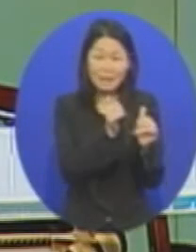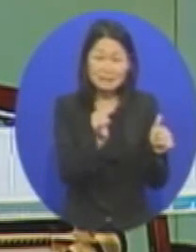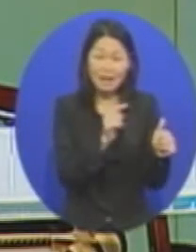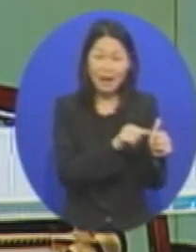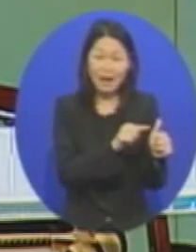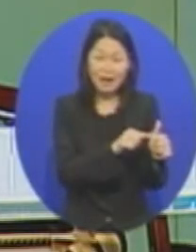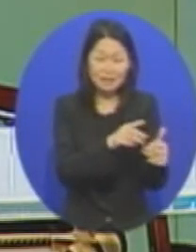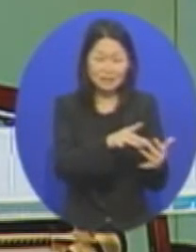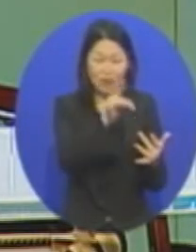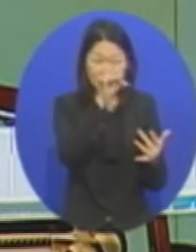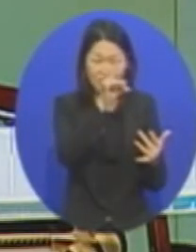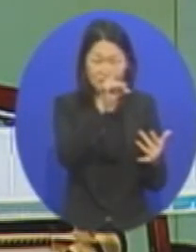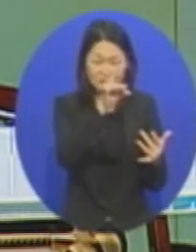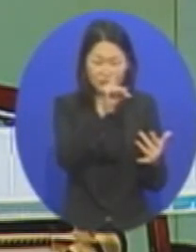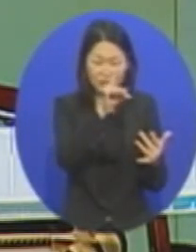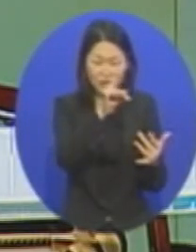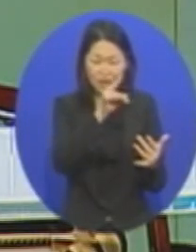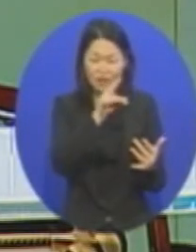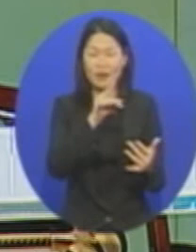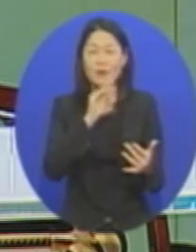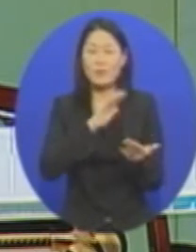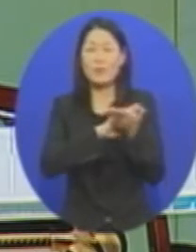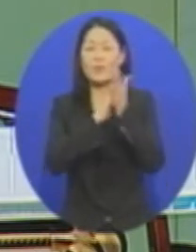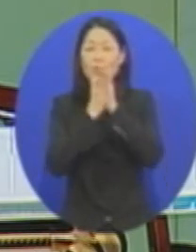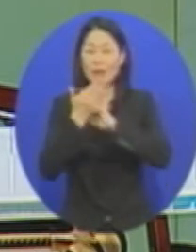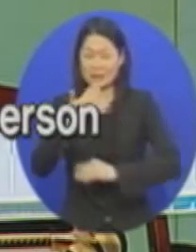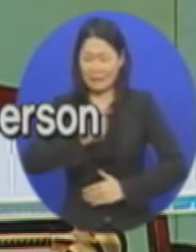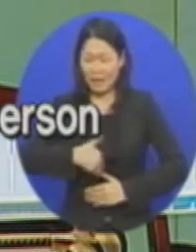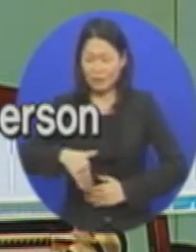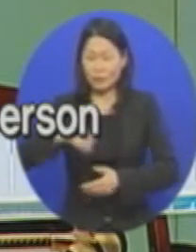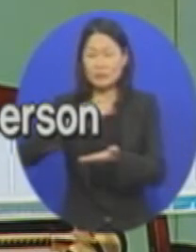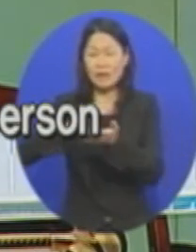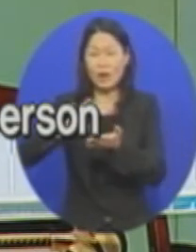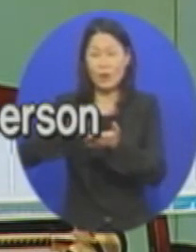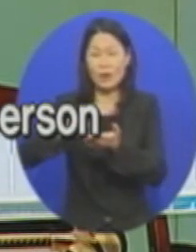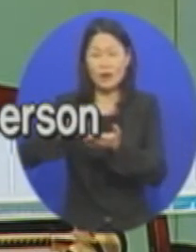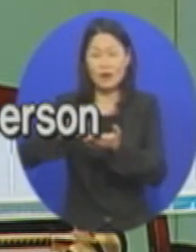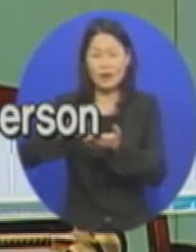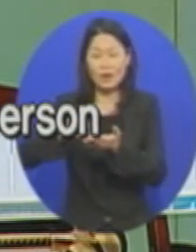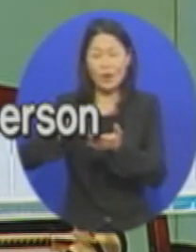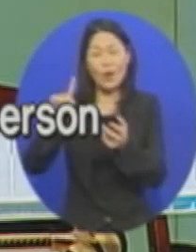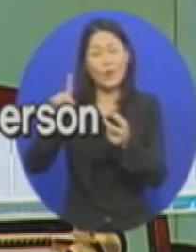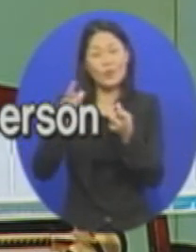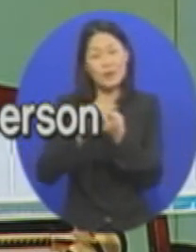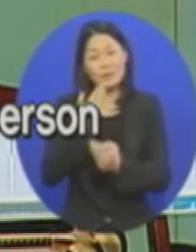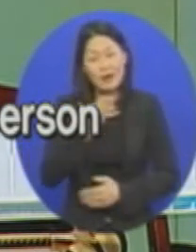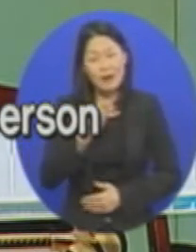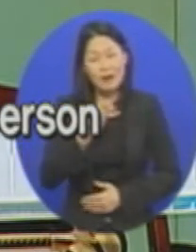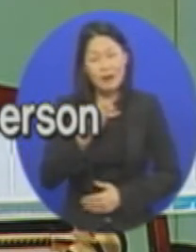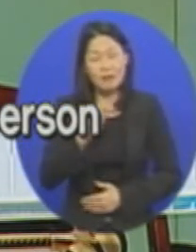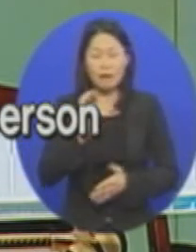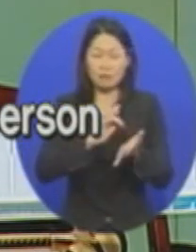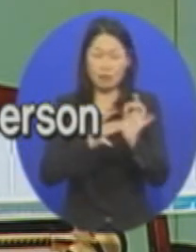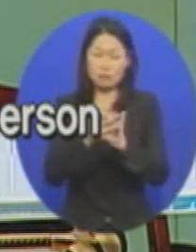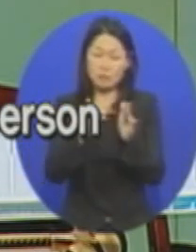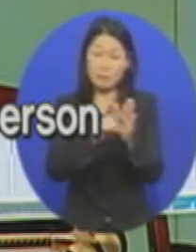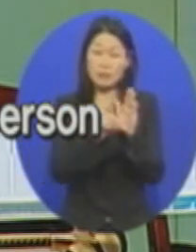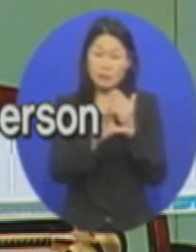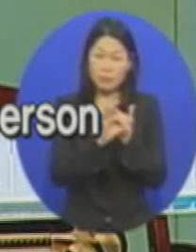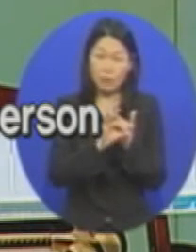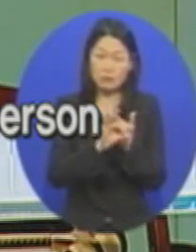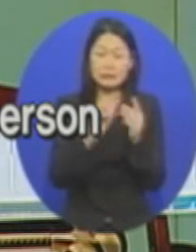택하여 사도를 쓰러졌을 까요 예수님을 믿으면 사람이 어떻게 달라지는지를